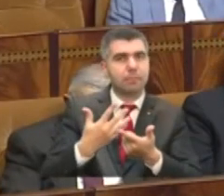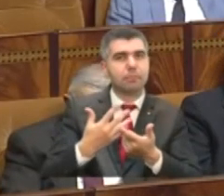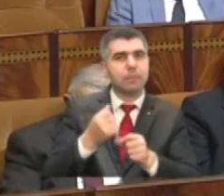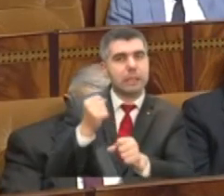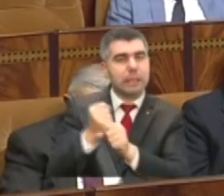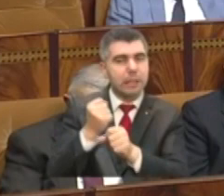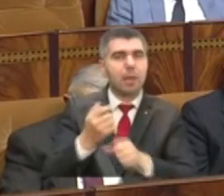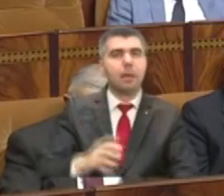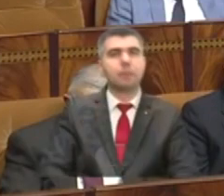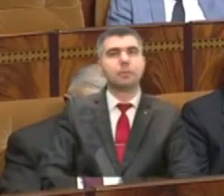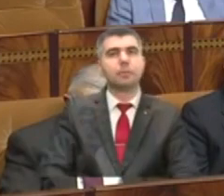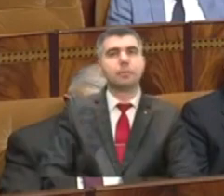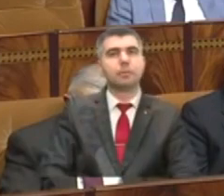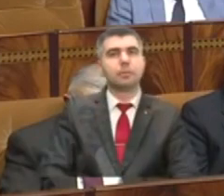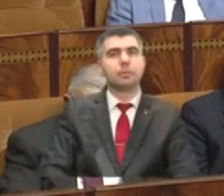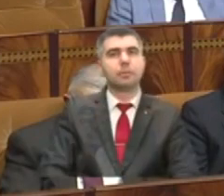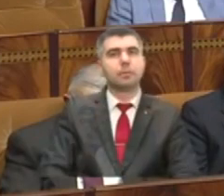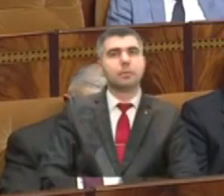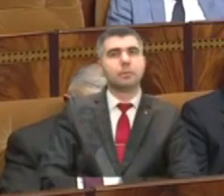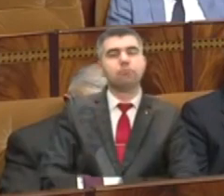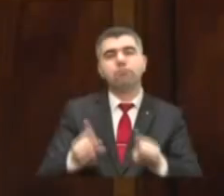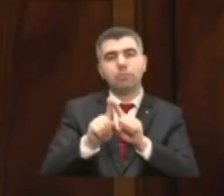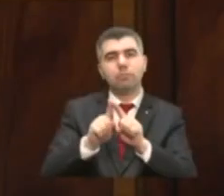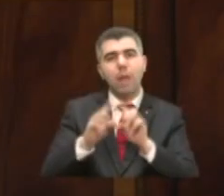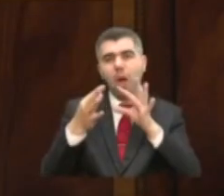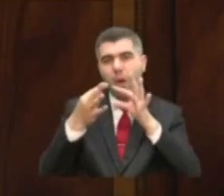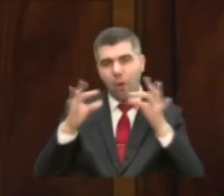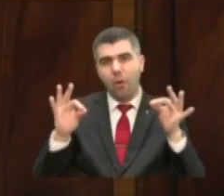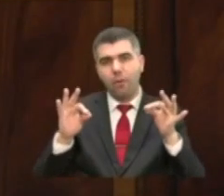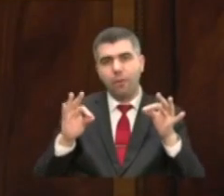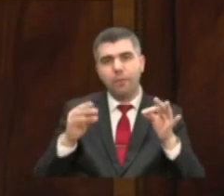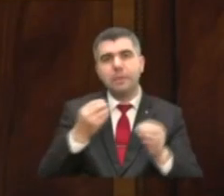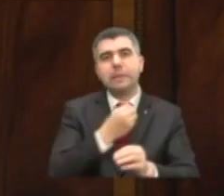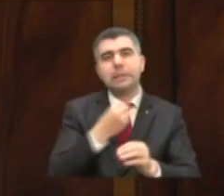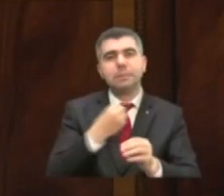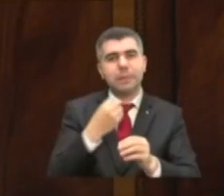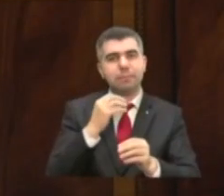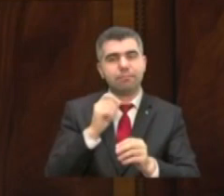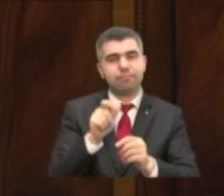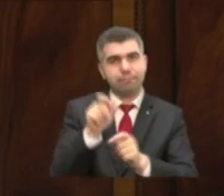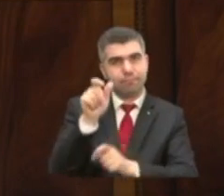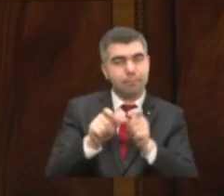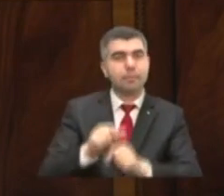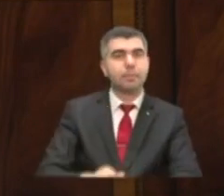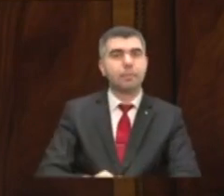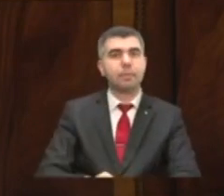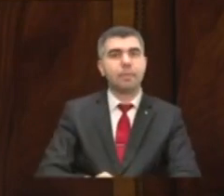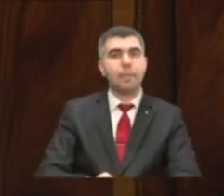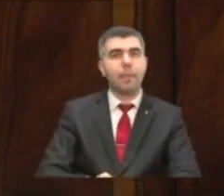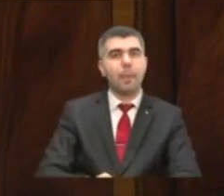وقطاع الشغل. ما غاديش نطول في قطاع الصحة، غادي نحيلكم غير